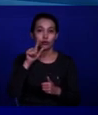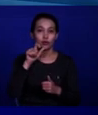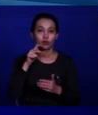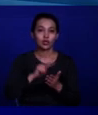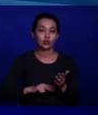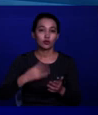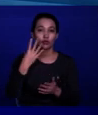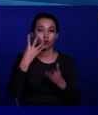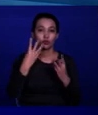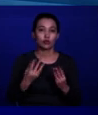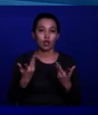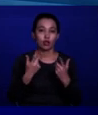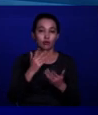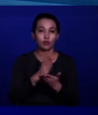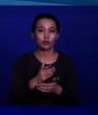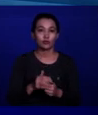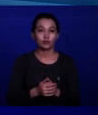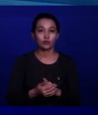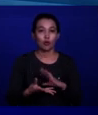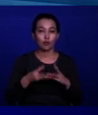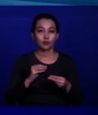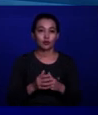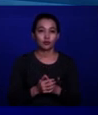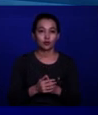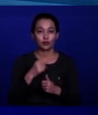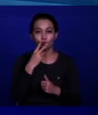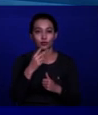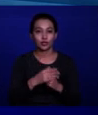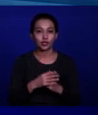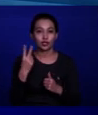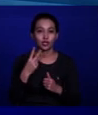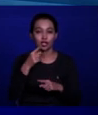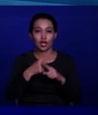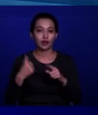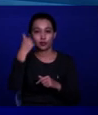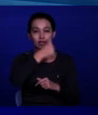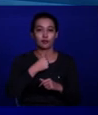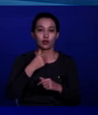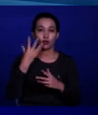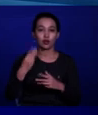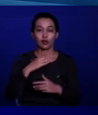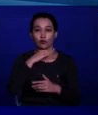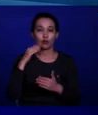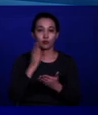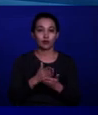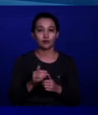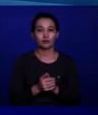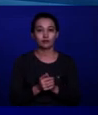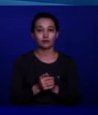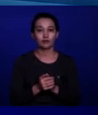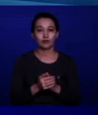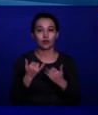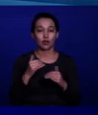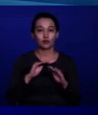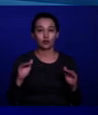184 kundan iborat. Ko'rinib turibdiki, demak, ikkinchi yarim yilligimiz kunlari ko'p ekan.